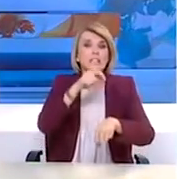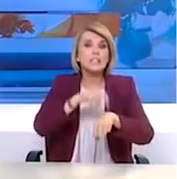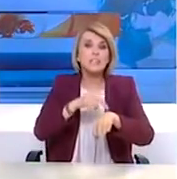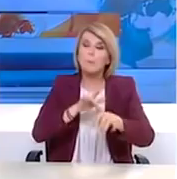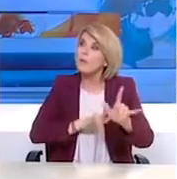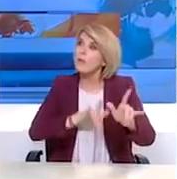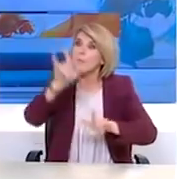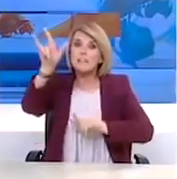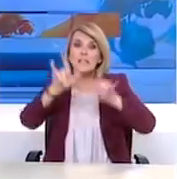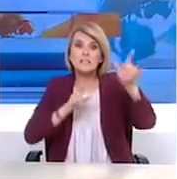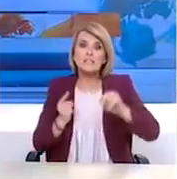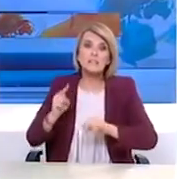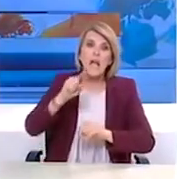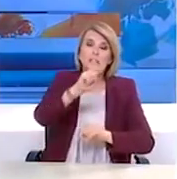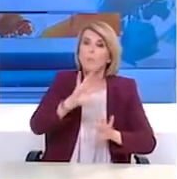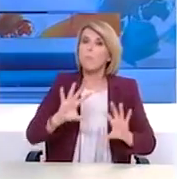πάλι?